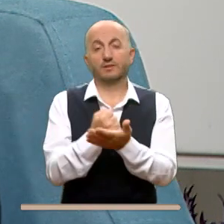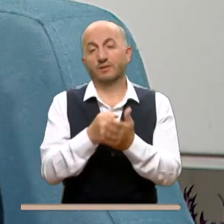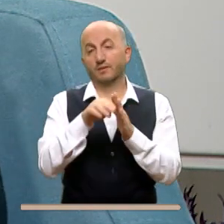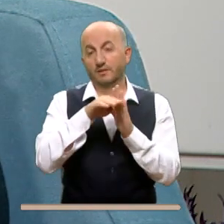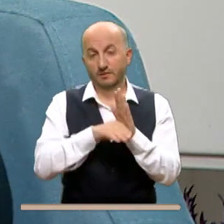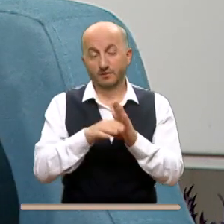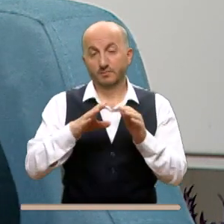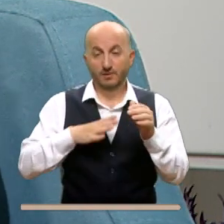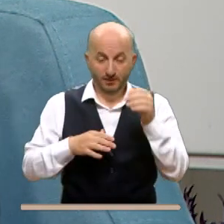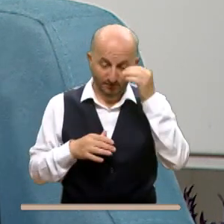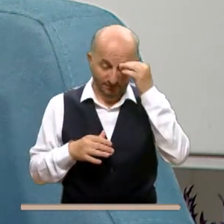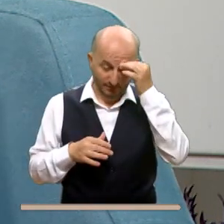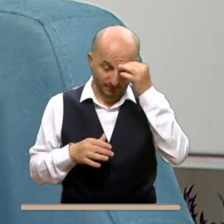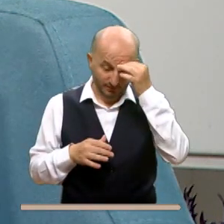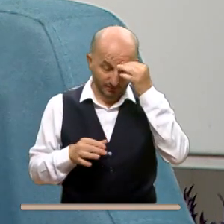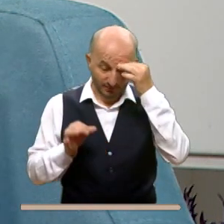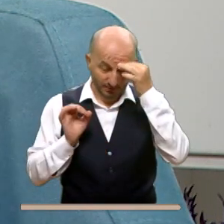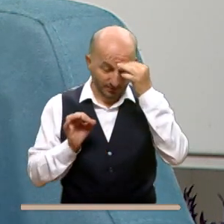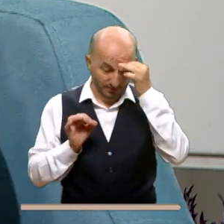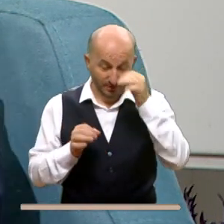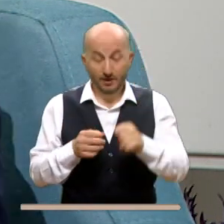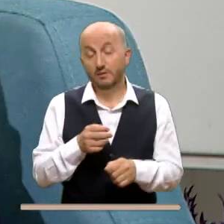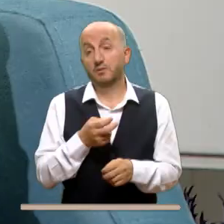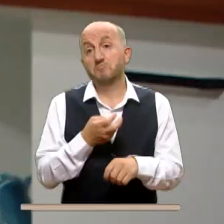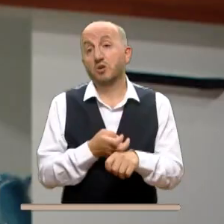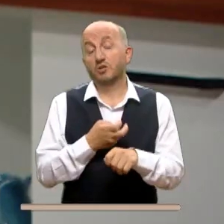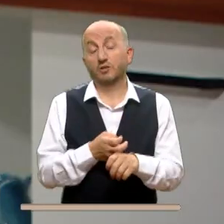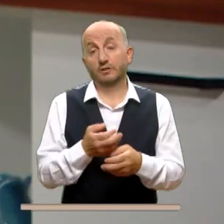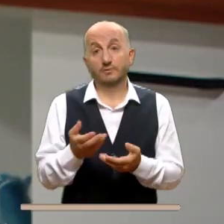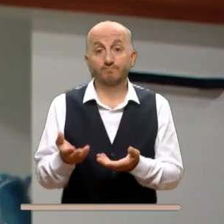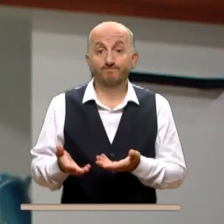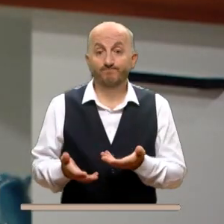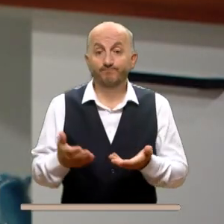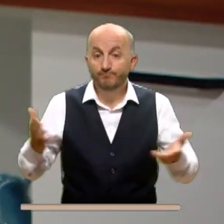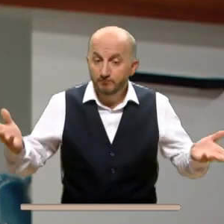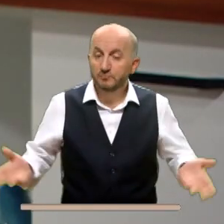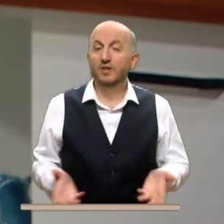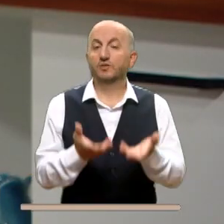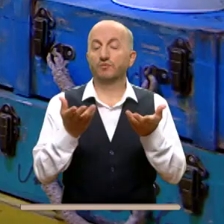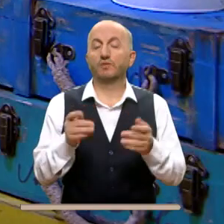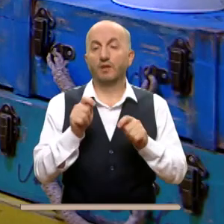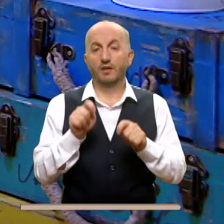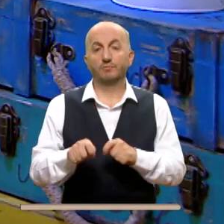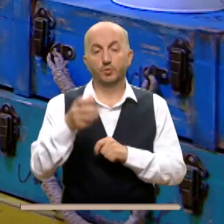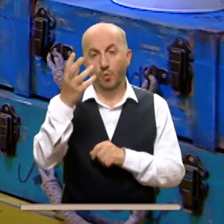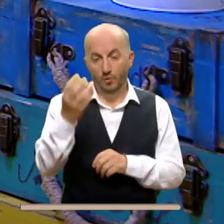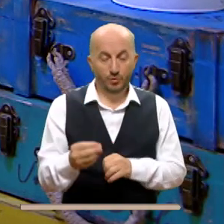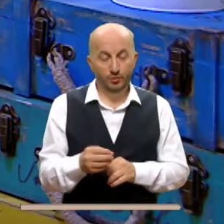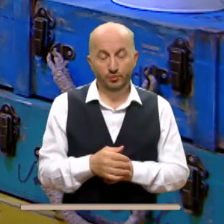ayrıca. Burada da biz illaki başarıyı teşvik etmiş oluyoruz bir şekilde. Ben burada